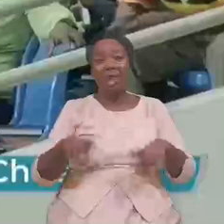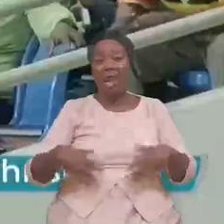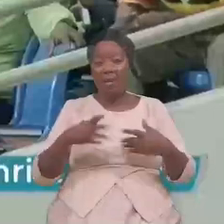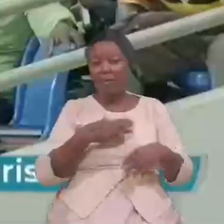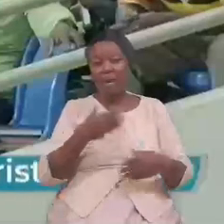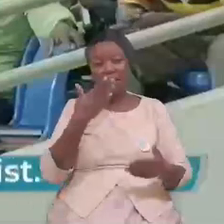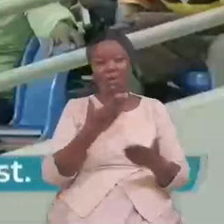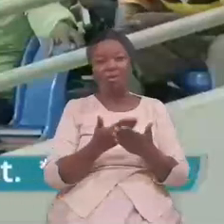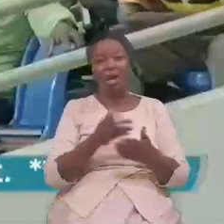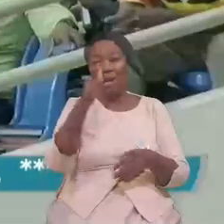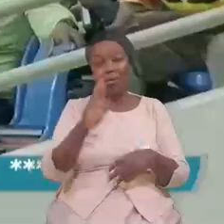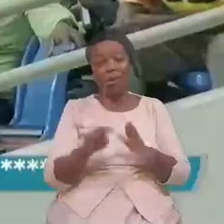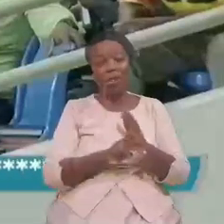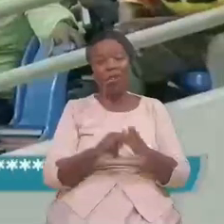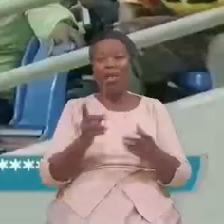puissamment.